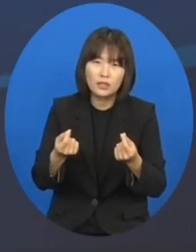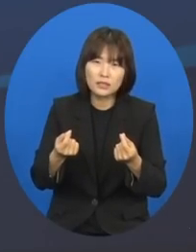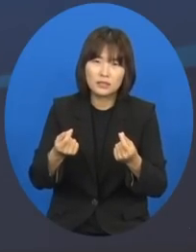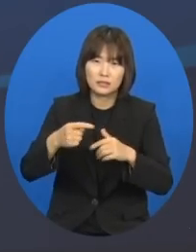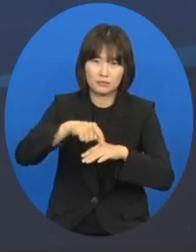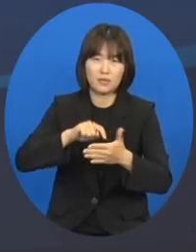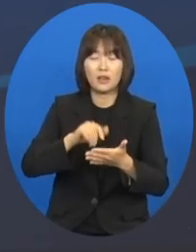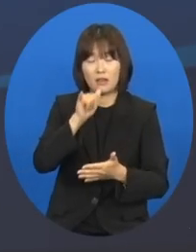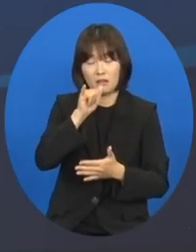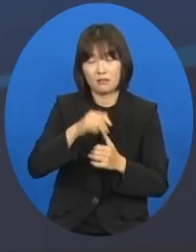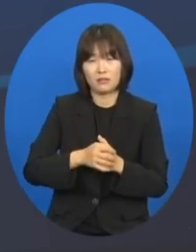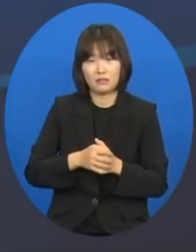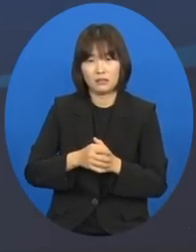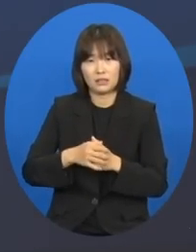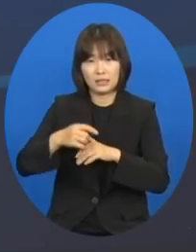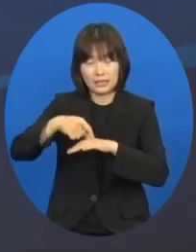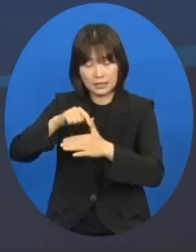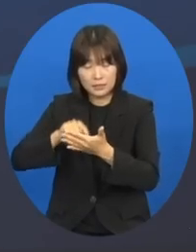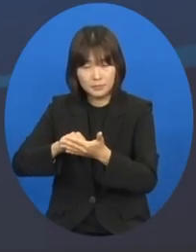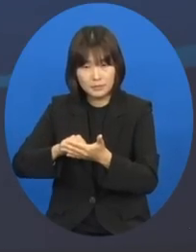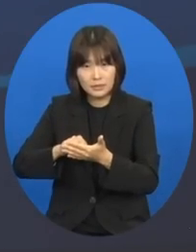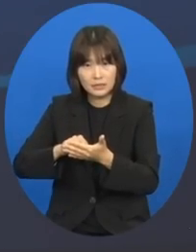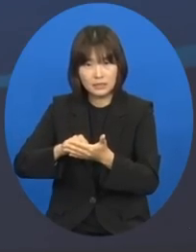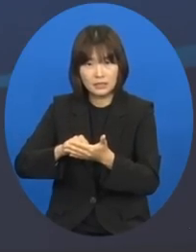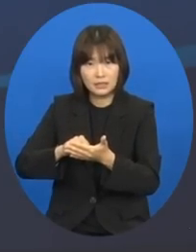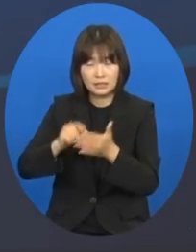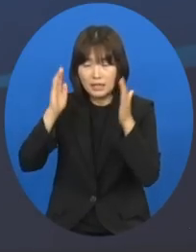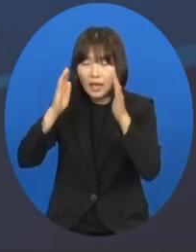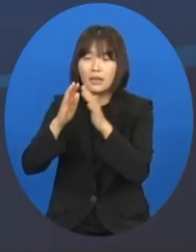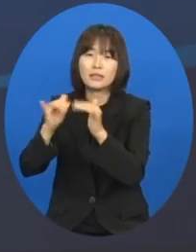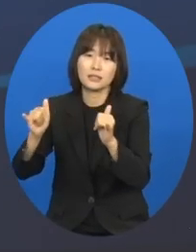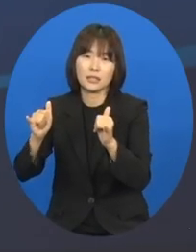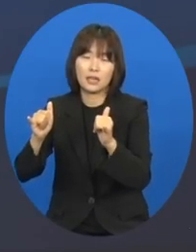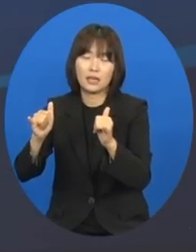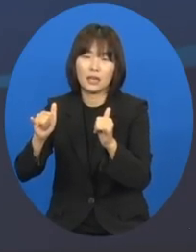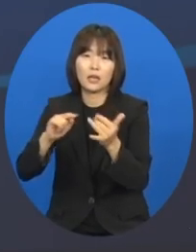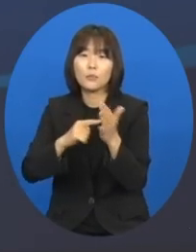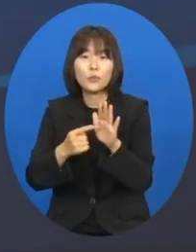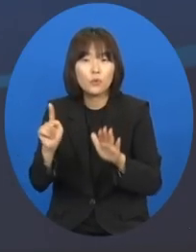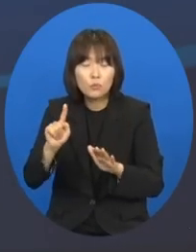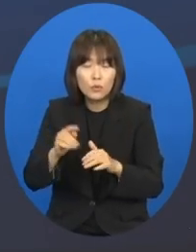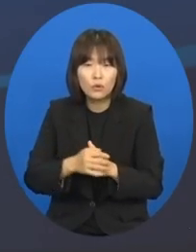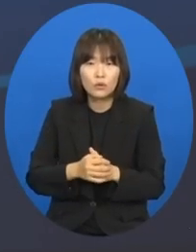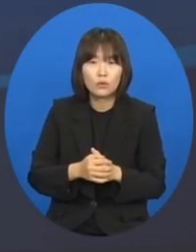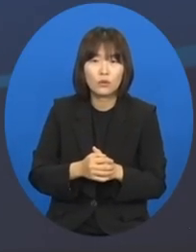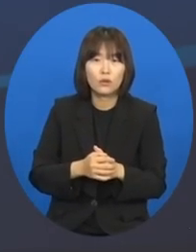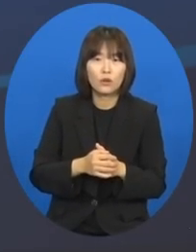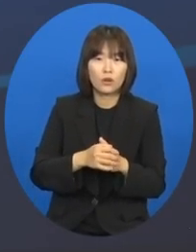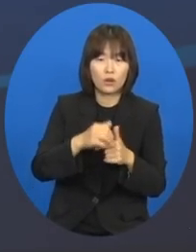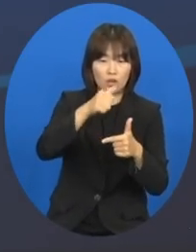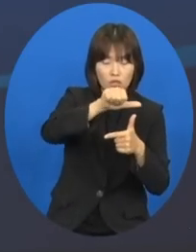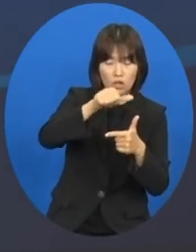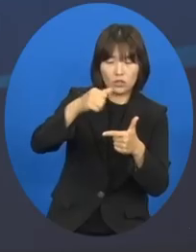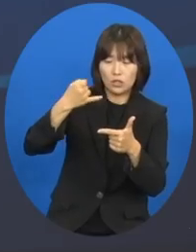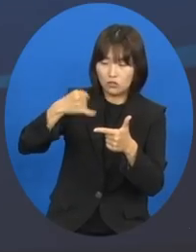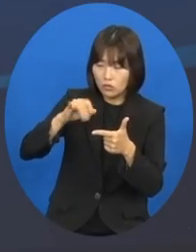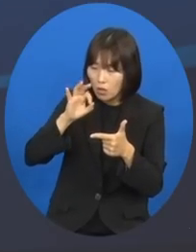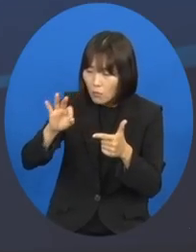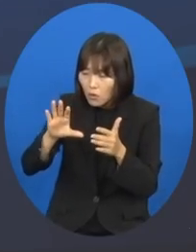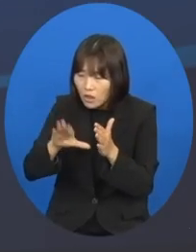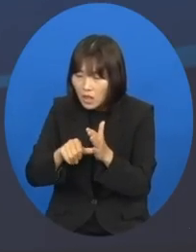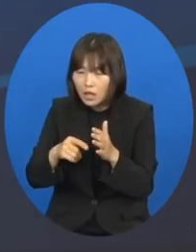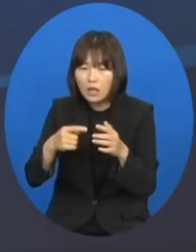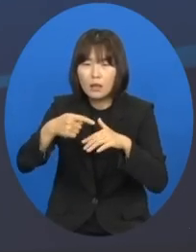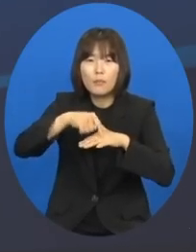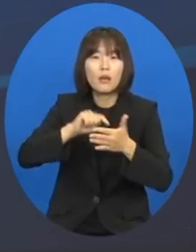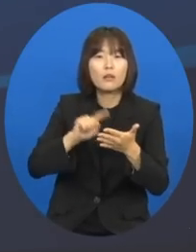심리학자들은 뭐라고 표현하냐면 첫째가 둘째가 태어났을 때 받는 충격을 본처가 후처를 보는 심정이다를